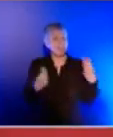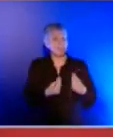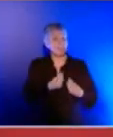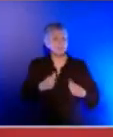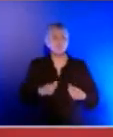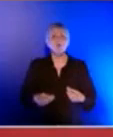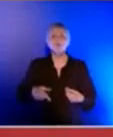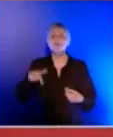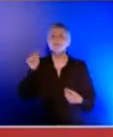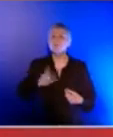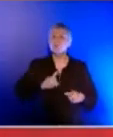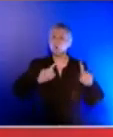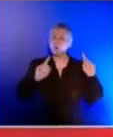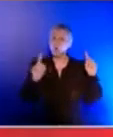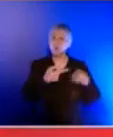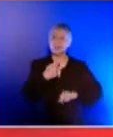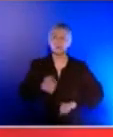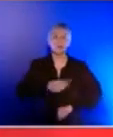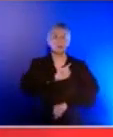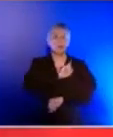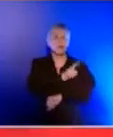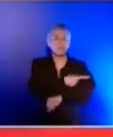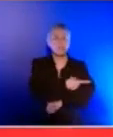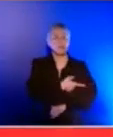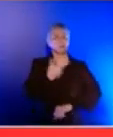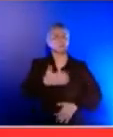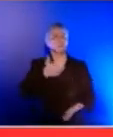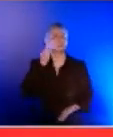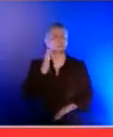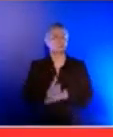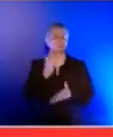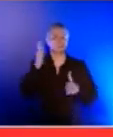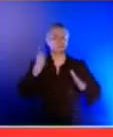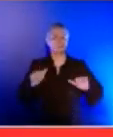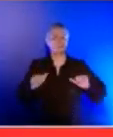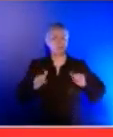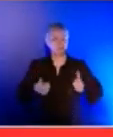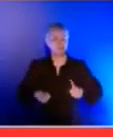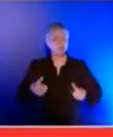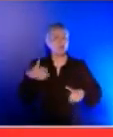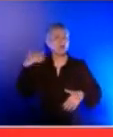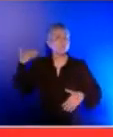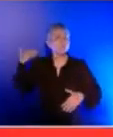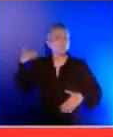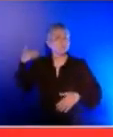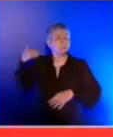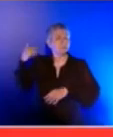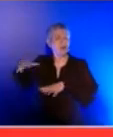με δύναμη και αποφασιστικότητα να συνεχίσουμε αυτό το οποίο έχουμε ξεκινήσει εδώ και αρκετά χρόνια